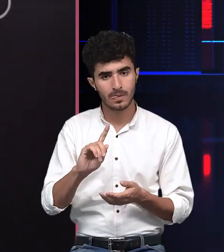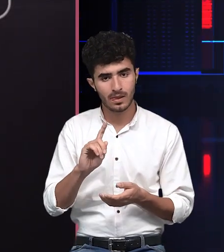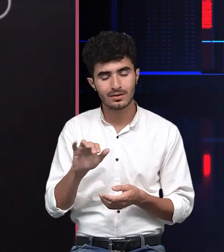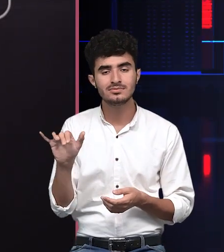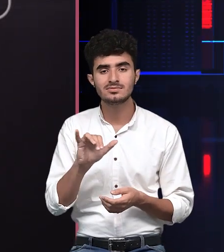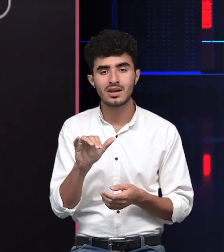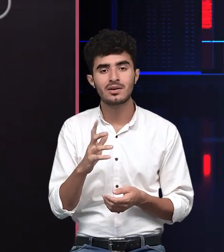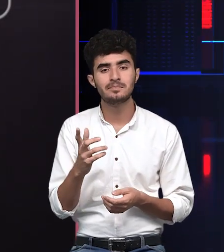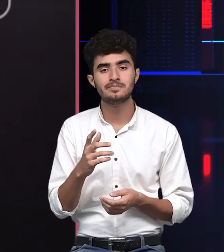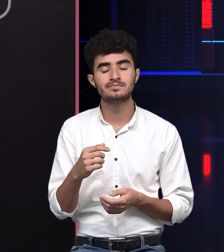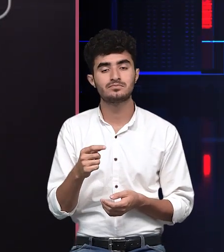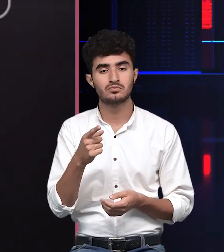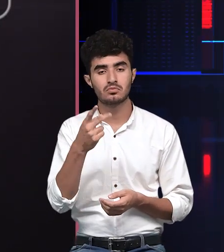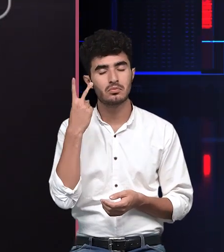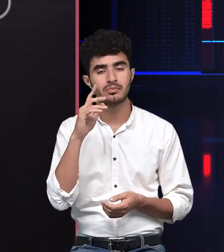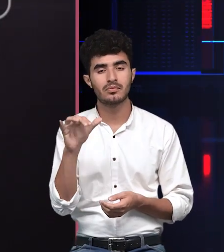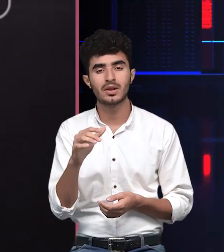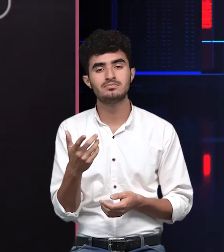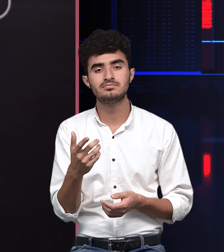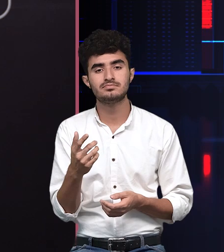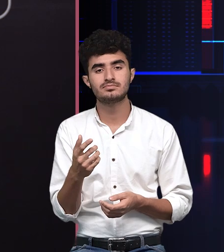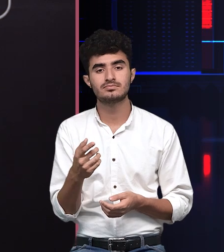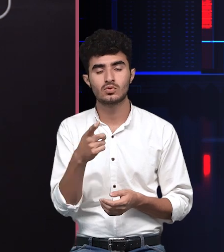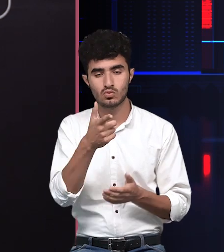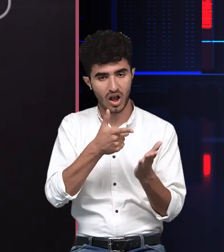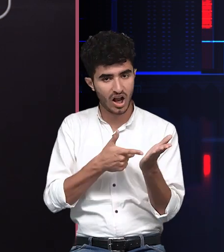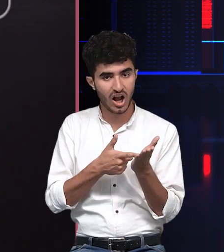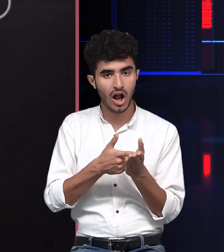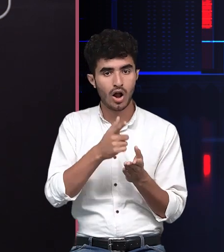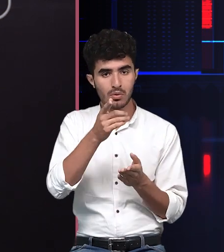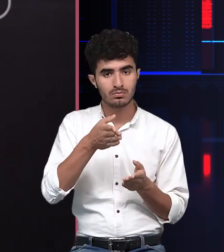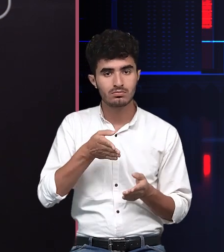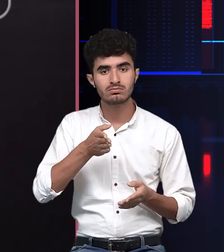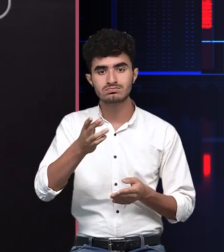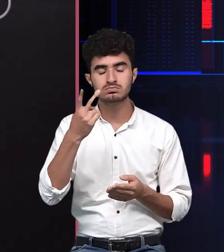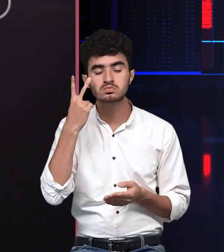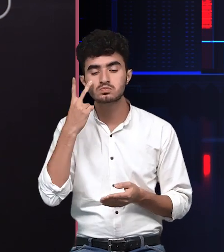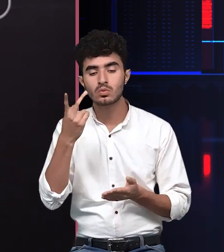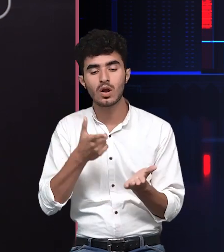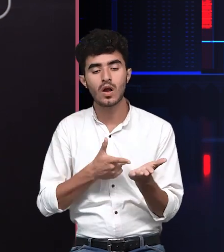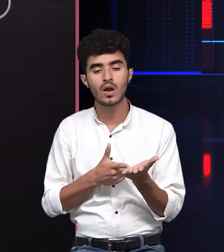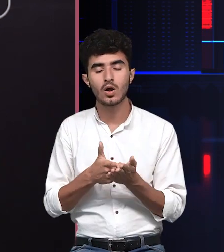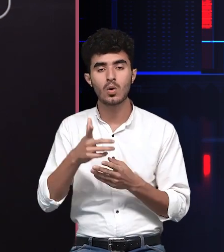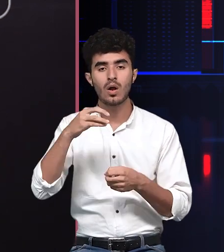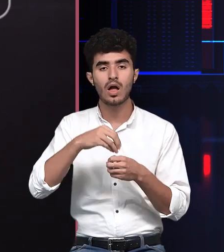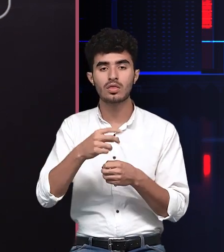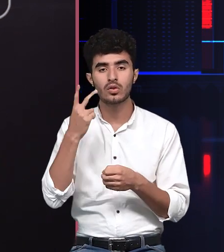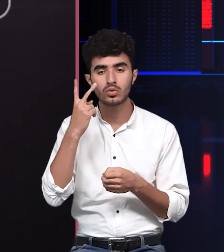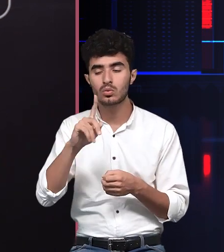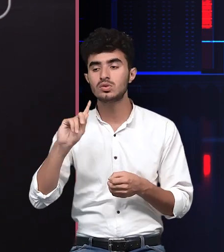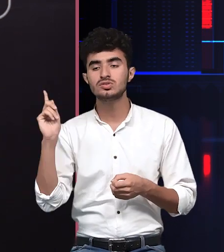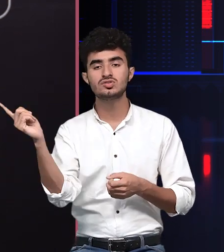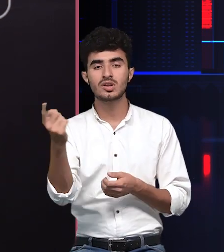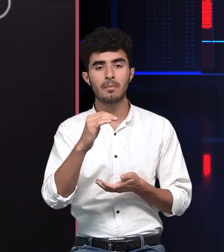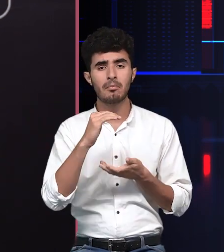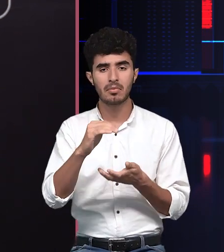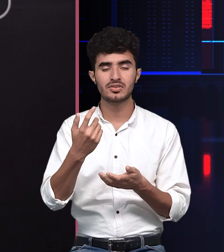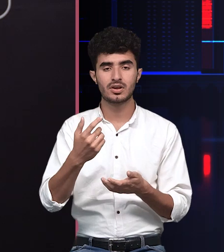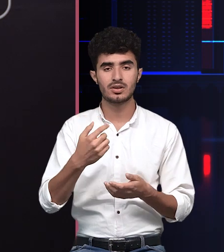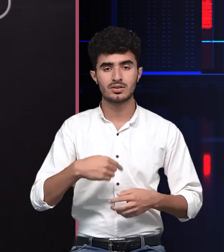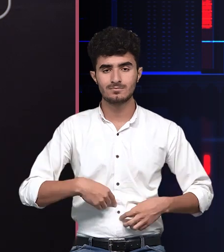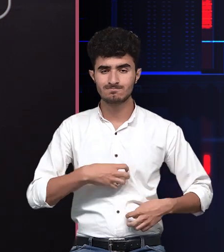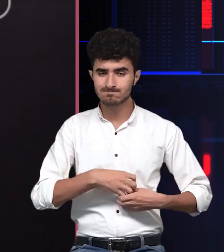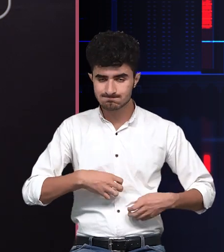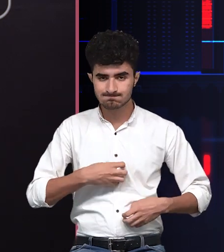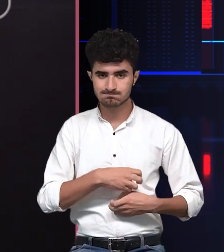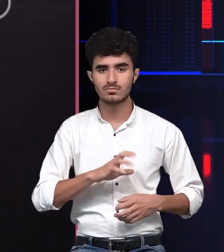چائلڈہڈ ٹراما ہے اس کی مثال بھی ایسے ہی، اب دیکھیں نا، اگر آپ ایک گاؤں میں جاتے ہیں اور آپ کو پتہ چلتا ہے کہ اس گاؤں کے